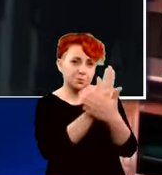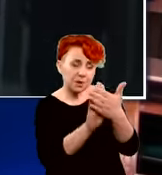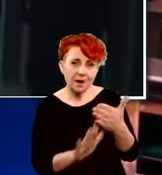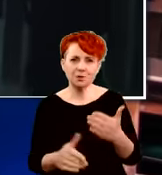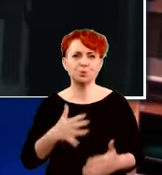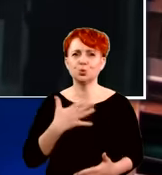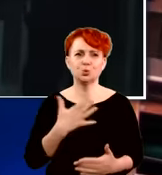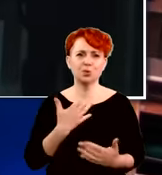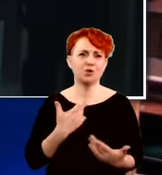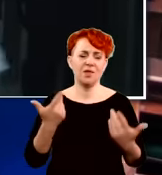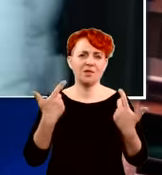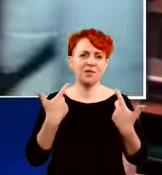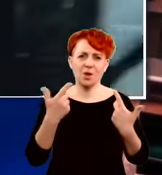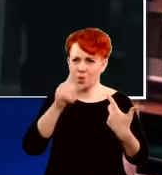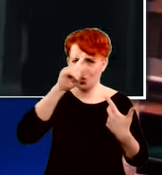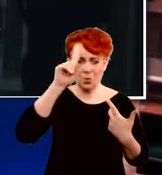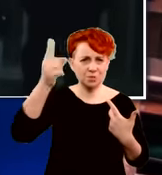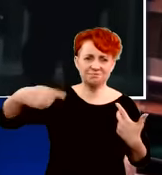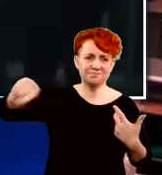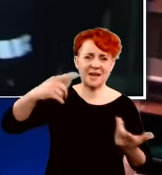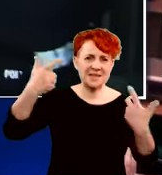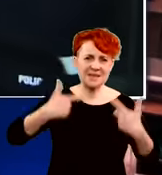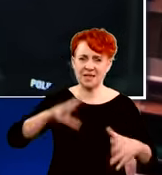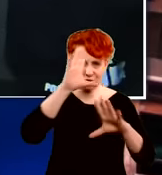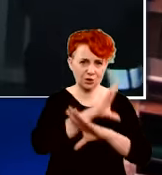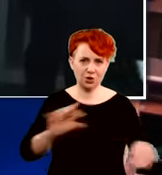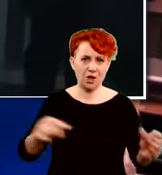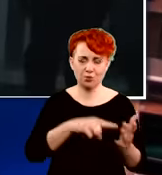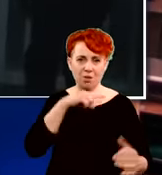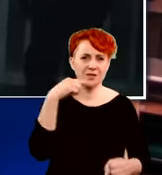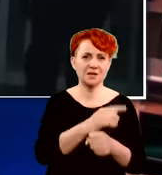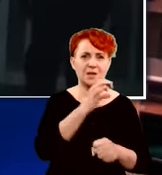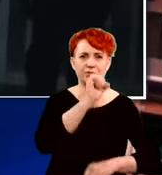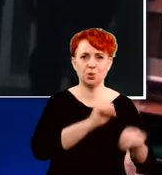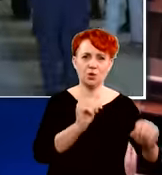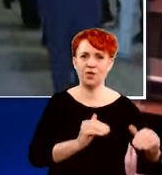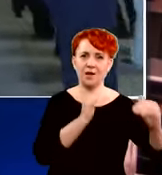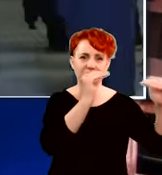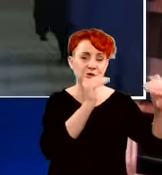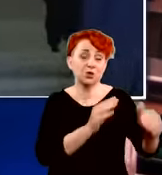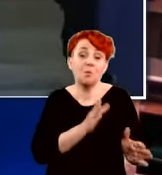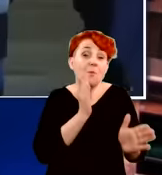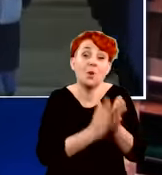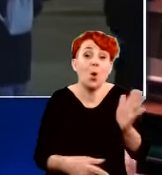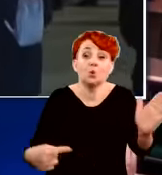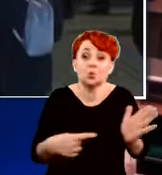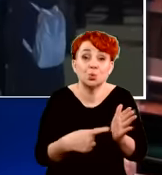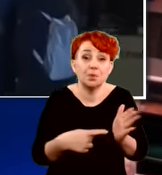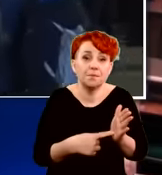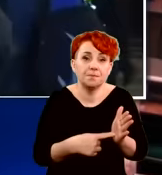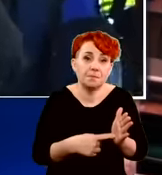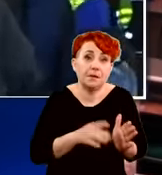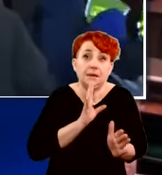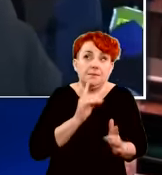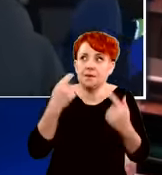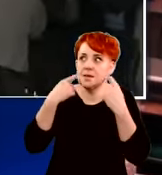respektowania tego postanowienia Sądu Najwyższego. że tu po prostu, no, znaczy przynajmniej nie